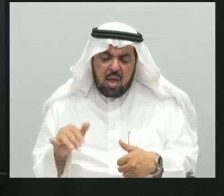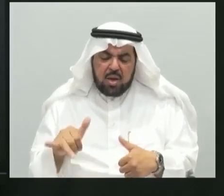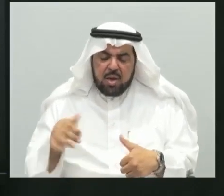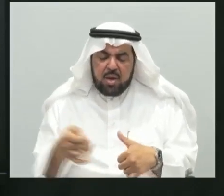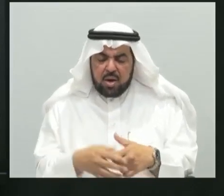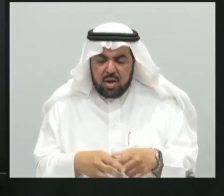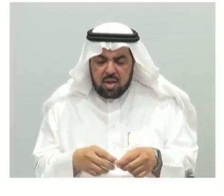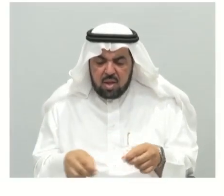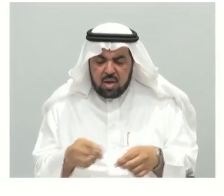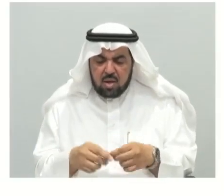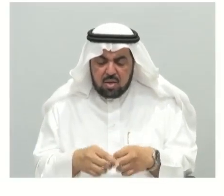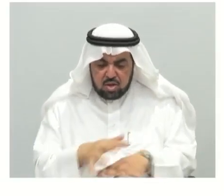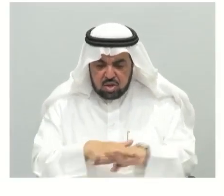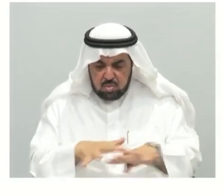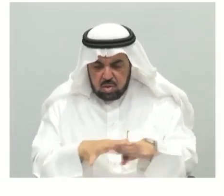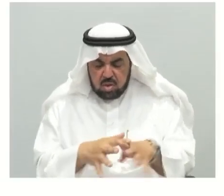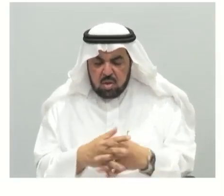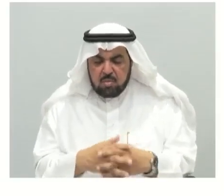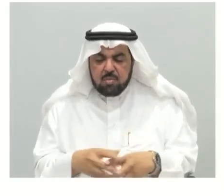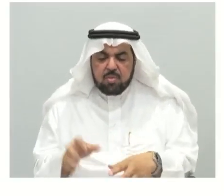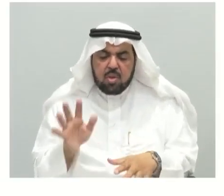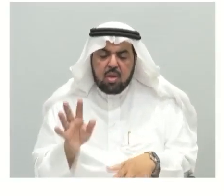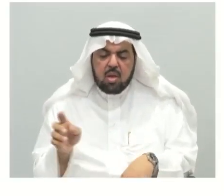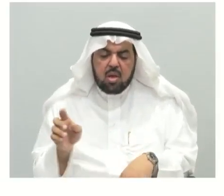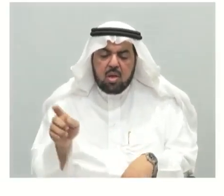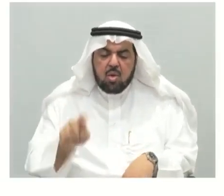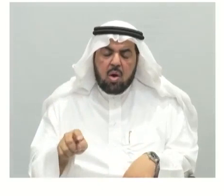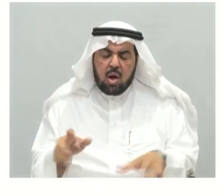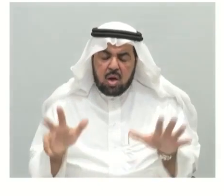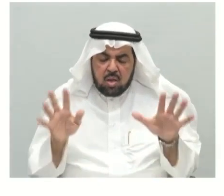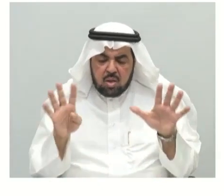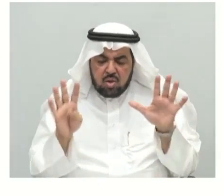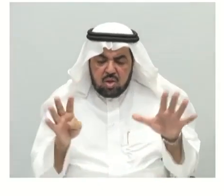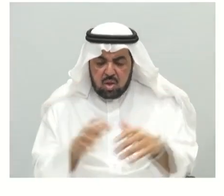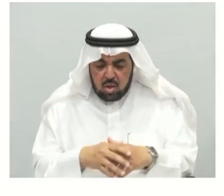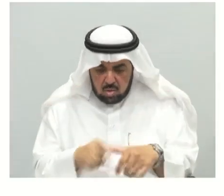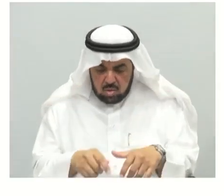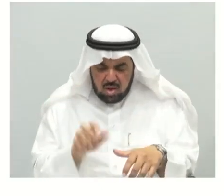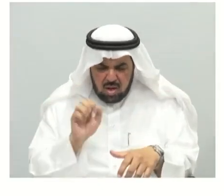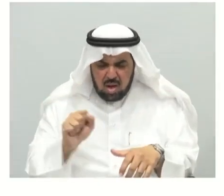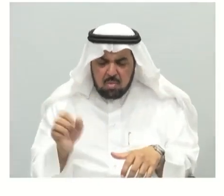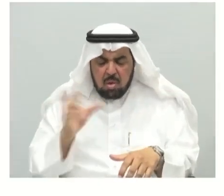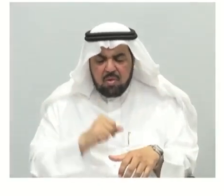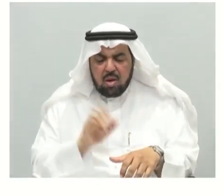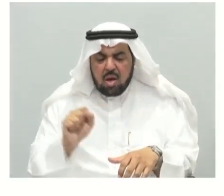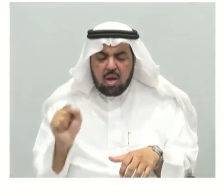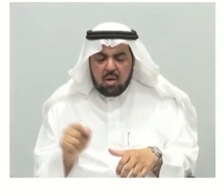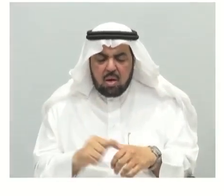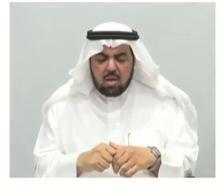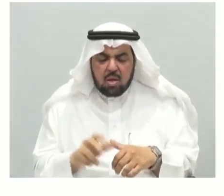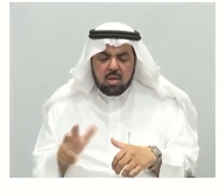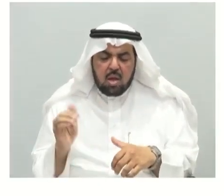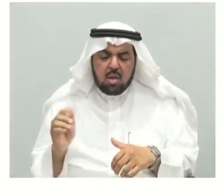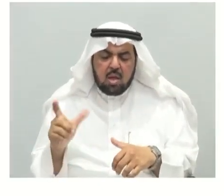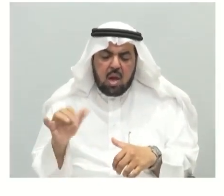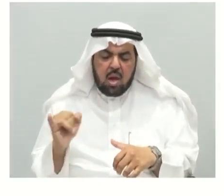العناكب في السؤال التاس عشر اي مما يلي ليس من خصائص الحلم اي مما يلي